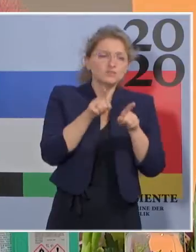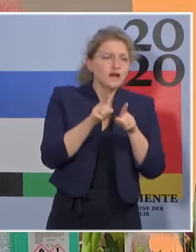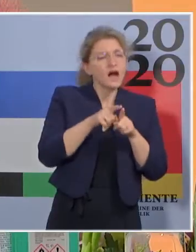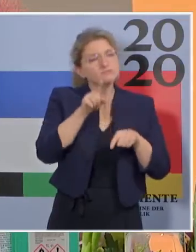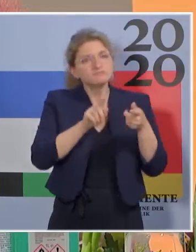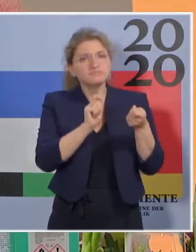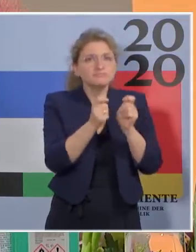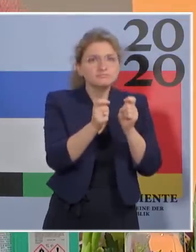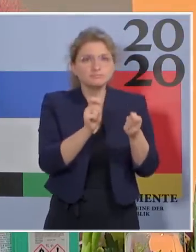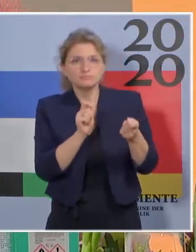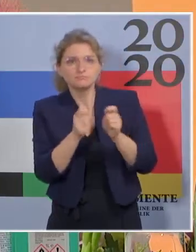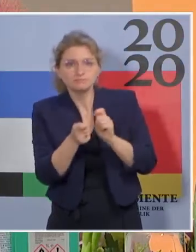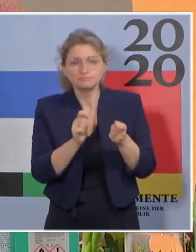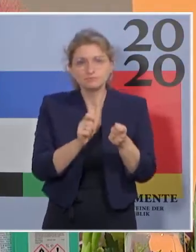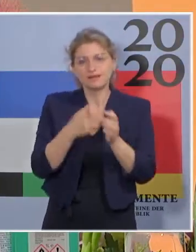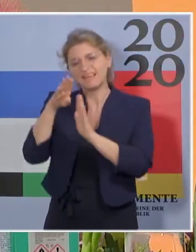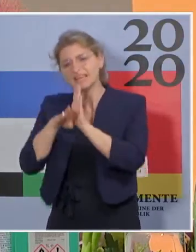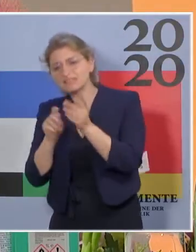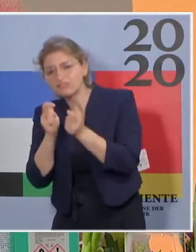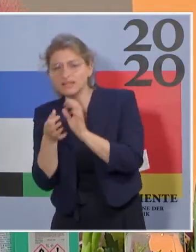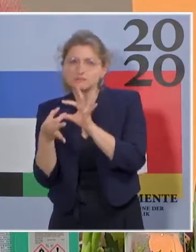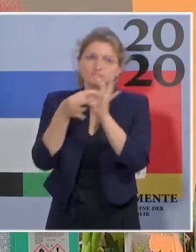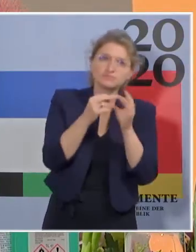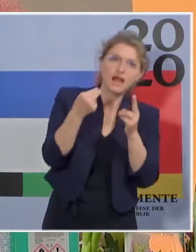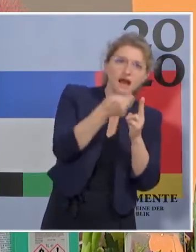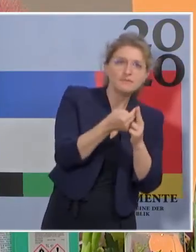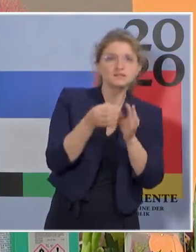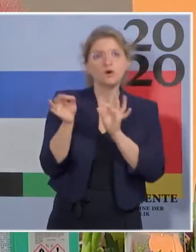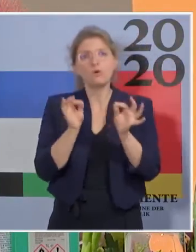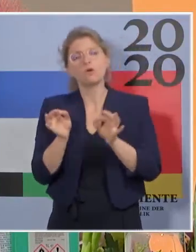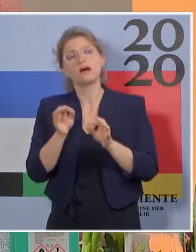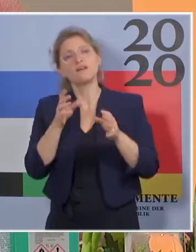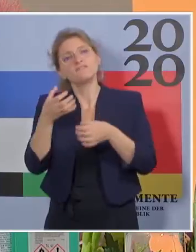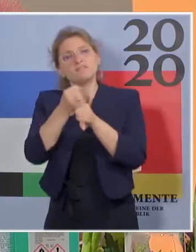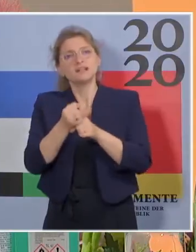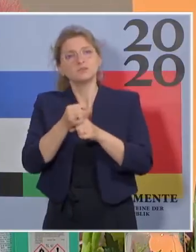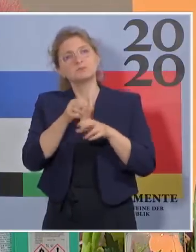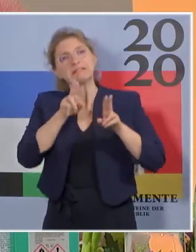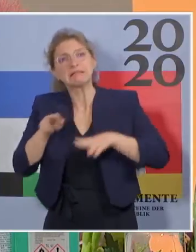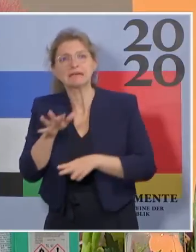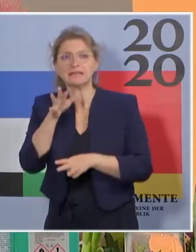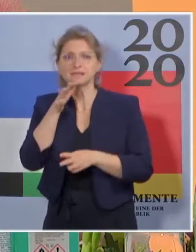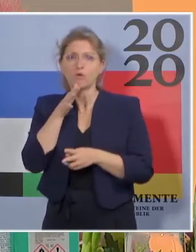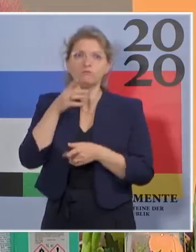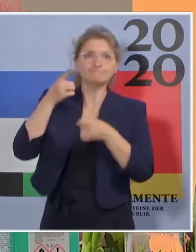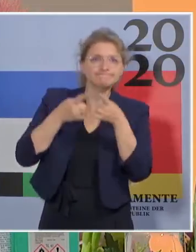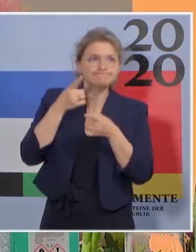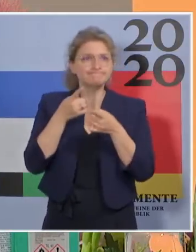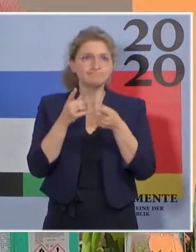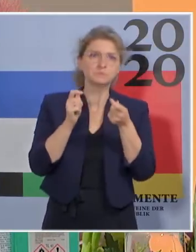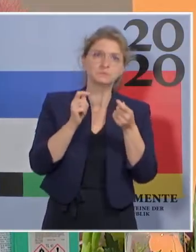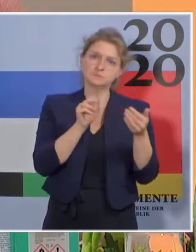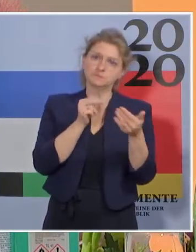durch Ergänzungen in anderen Gesetzen, teils durch die Judikatur des Verfassungsgerichtshofes. Und damit hat